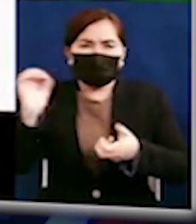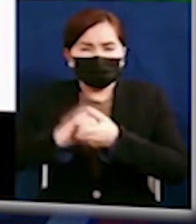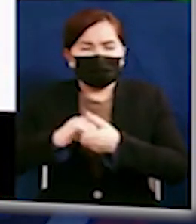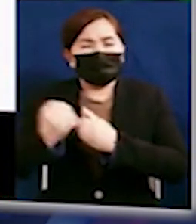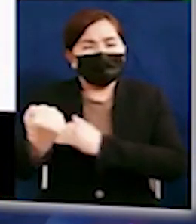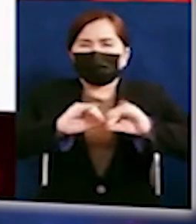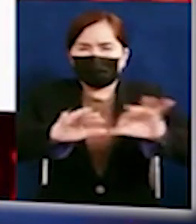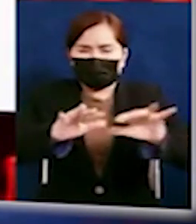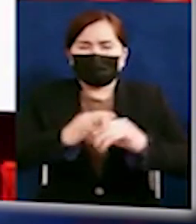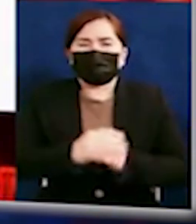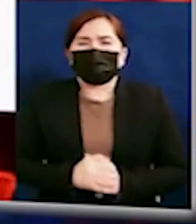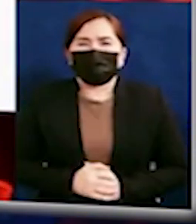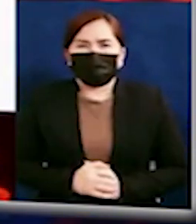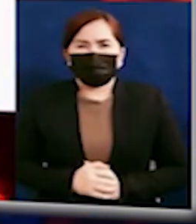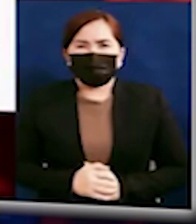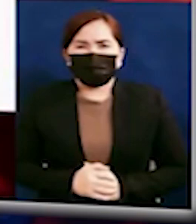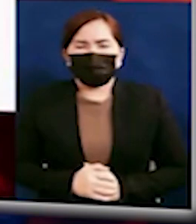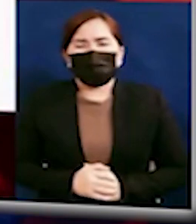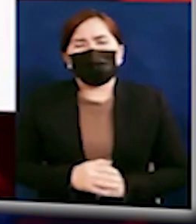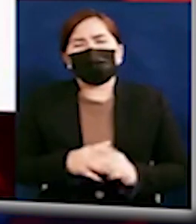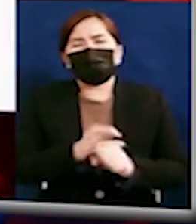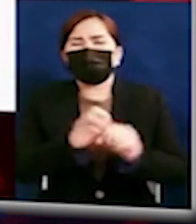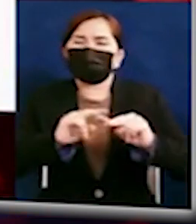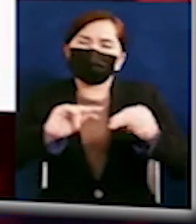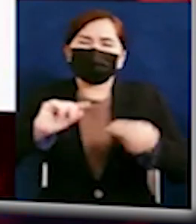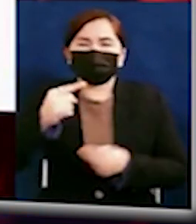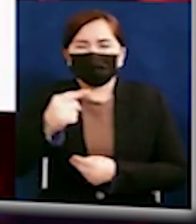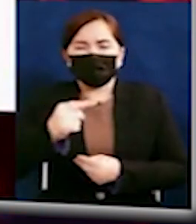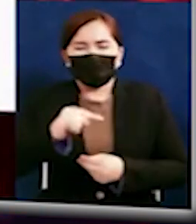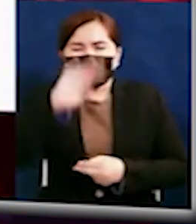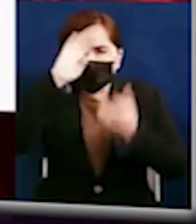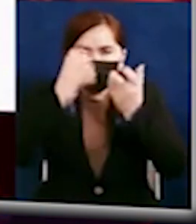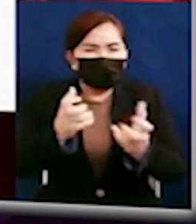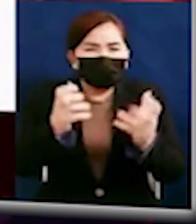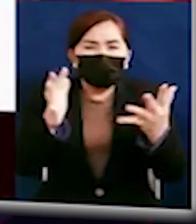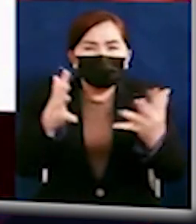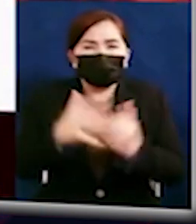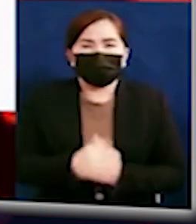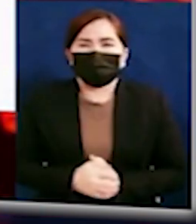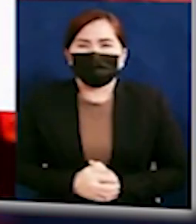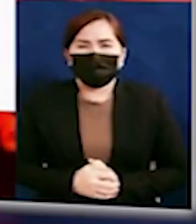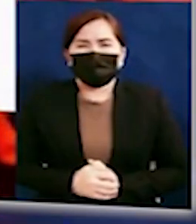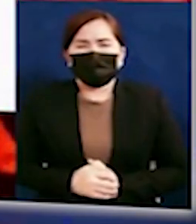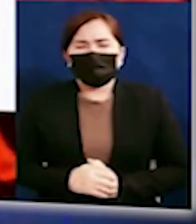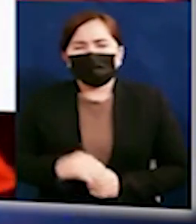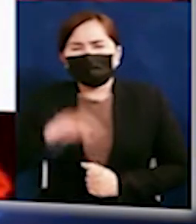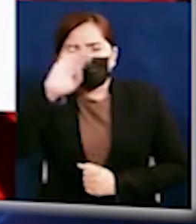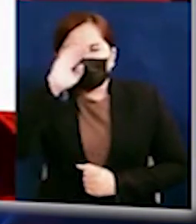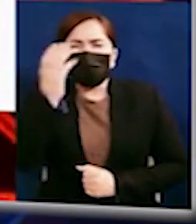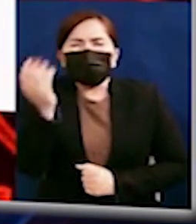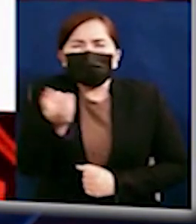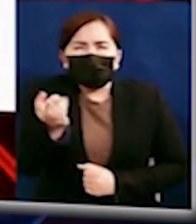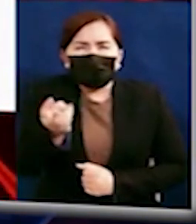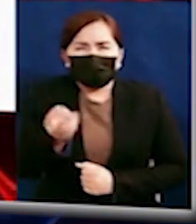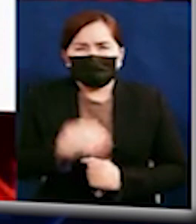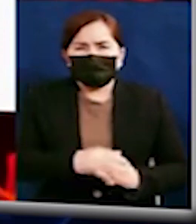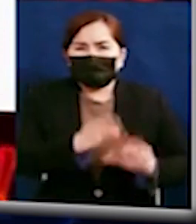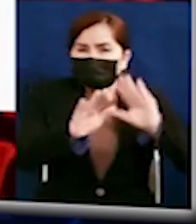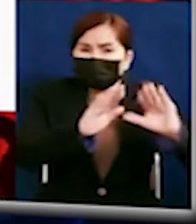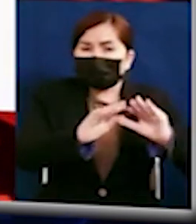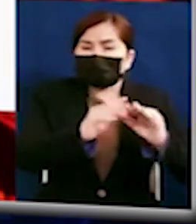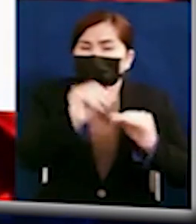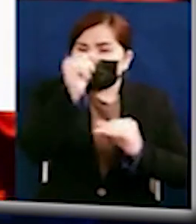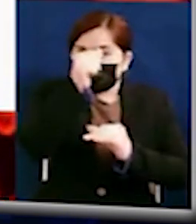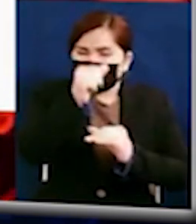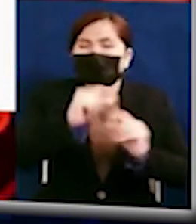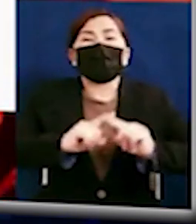นส่งสาธารณะเนี่ยยังได้ตามปกติแต่ให้มีการคัดกรองก่อนการเดินทางคนที่